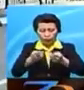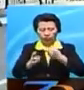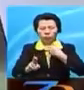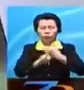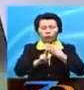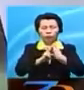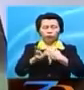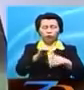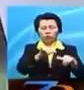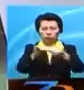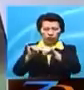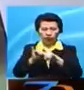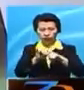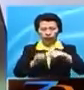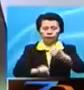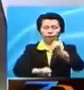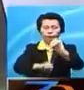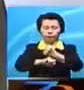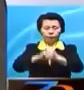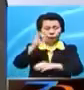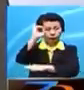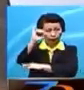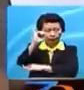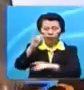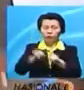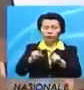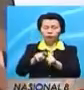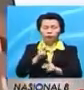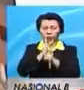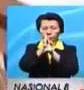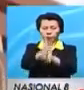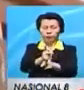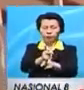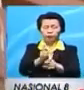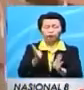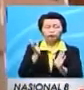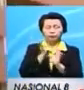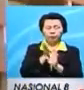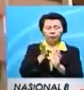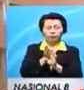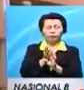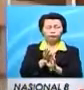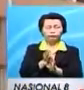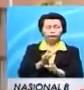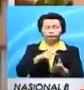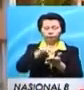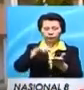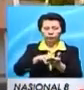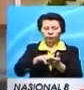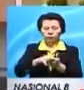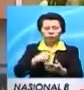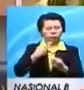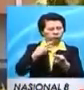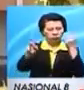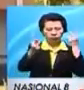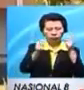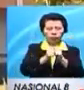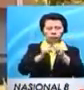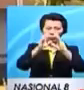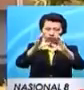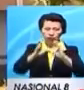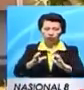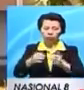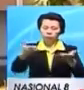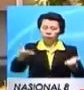risiko dan standard penaja jaminan seperti pinjaman oleh institusi perbankan. Ia juga bertentangan dengan pendekatan